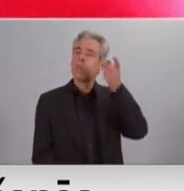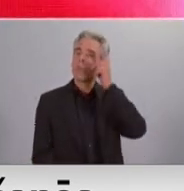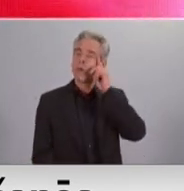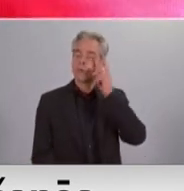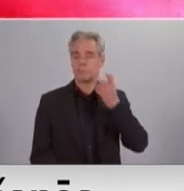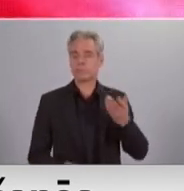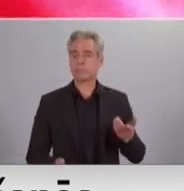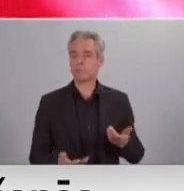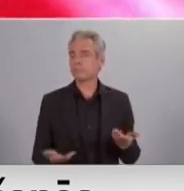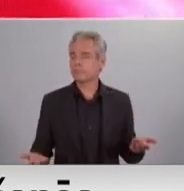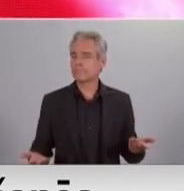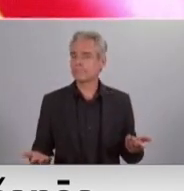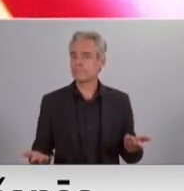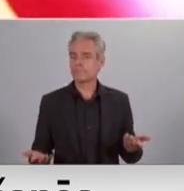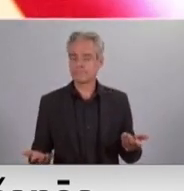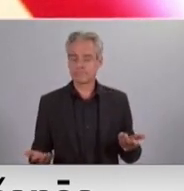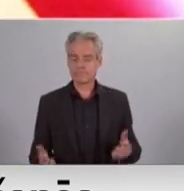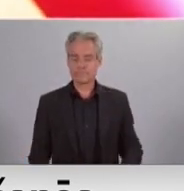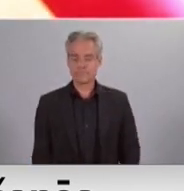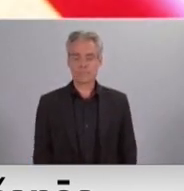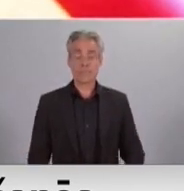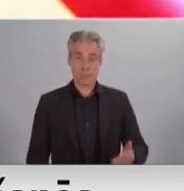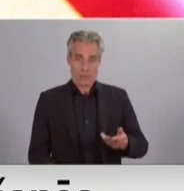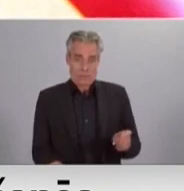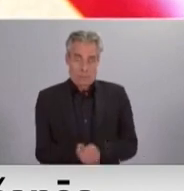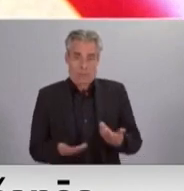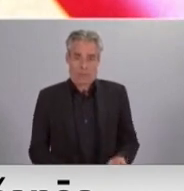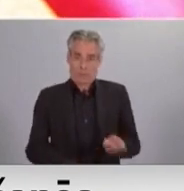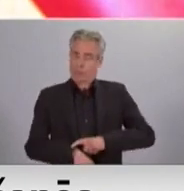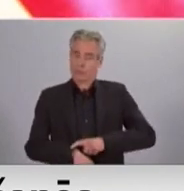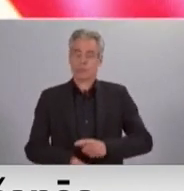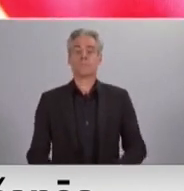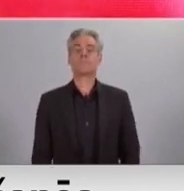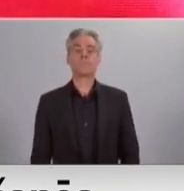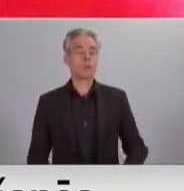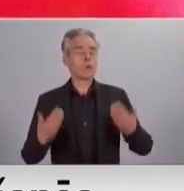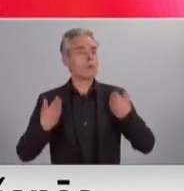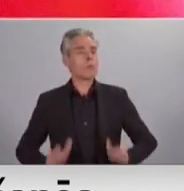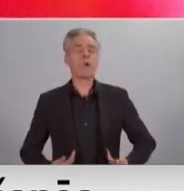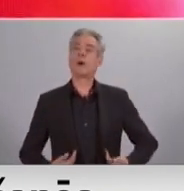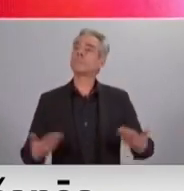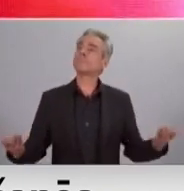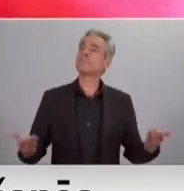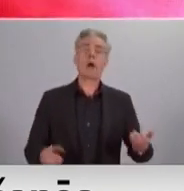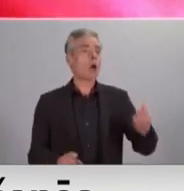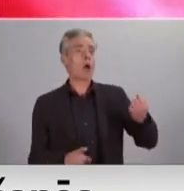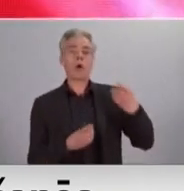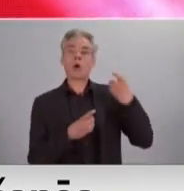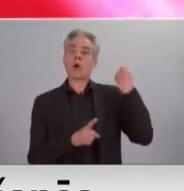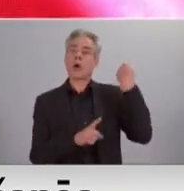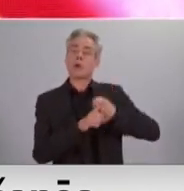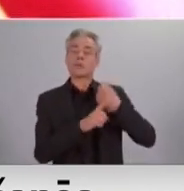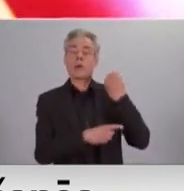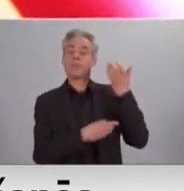Jo es no šī brīža vairs neesmu vienas nometnes kandidāts, bet esmu visu prezidents. Plus le candidat d'un